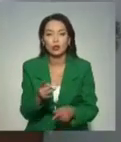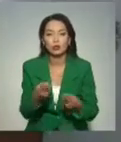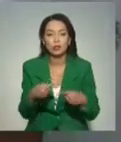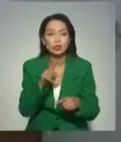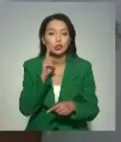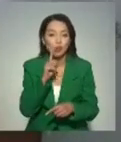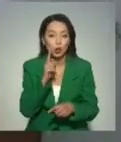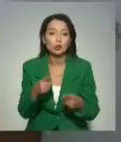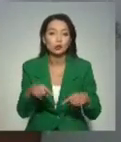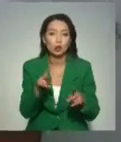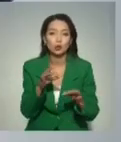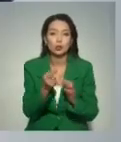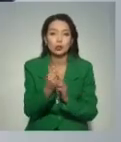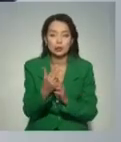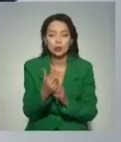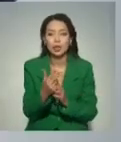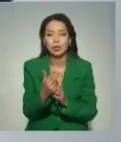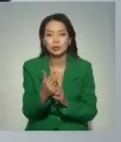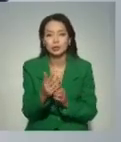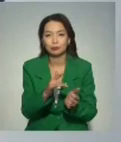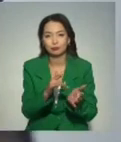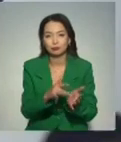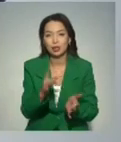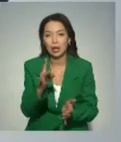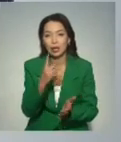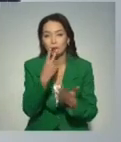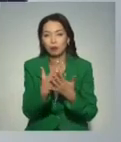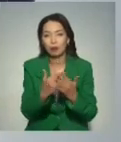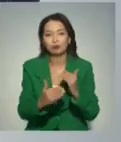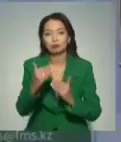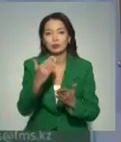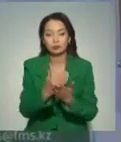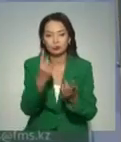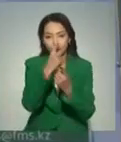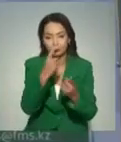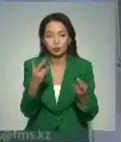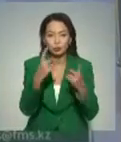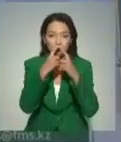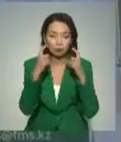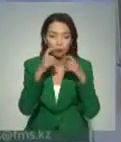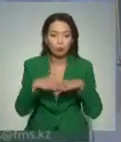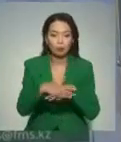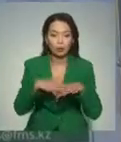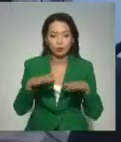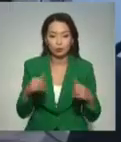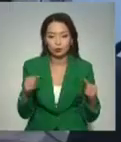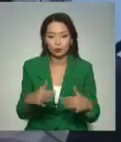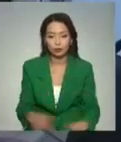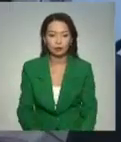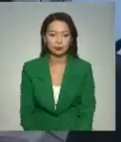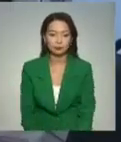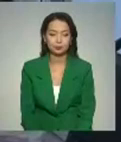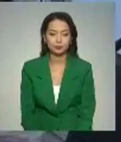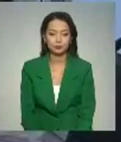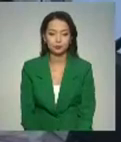зеленой зоне. Однако в 13 показатель R выше единицы. Поэтому рекомендовано носить маски в местах массового скопления людей.